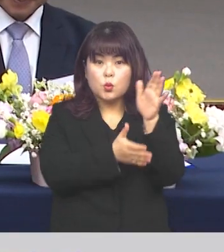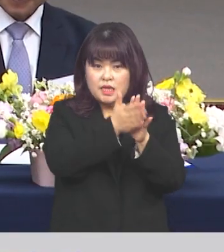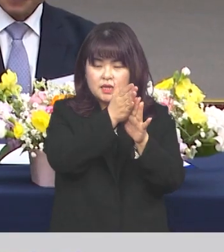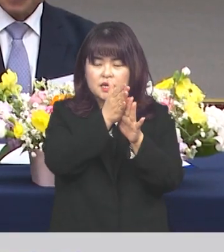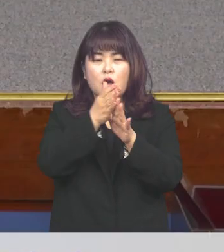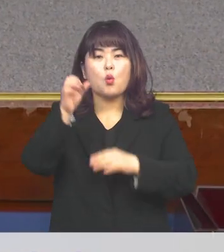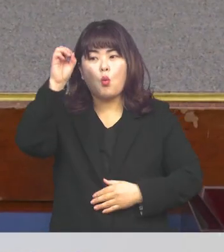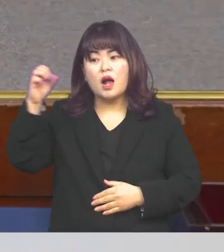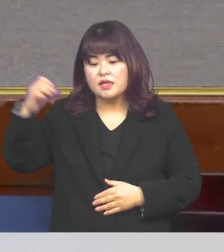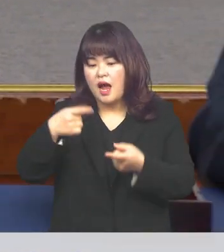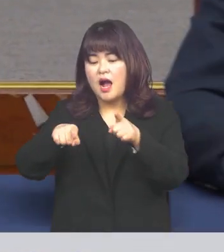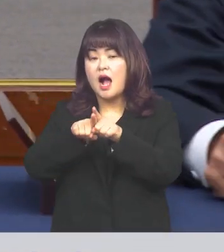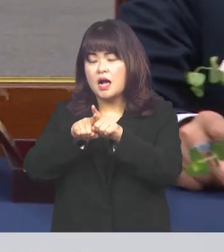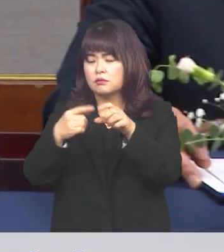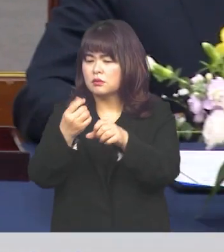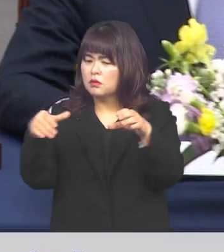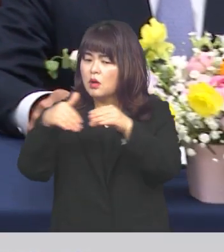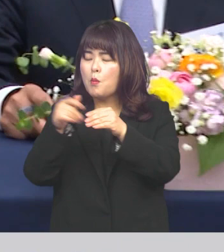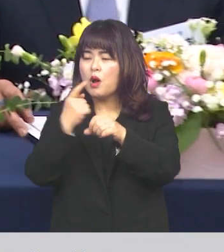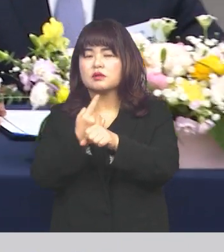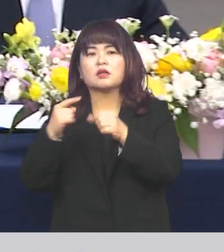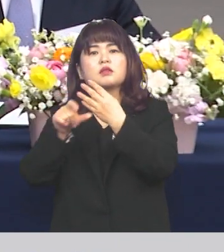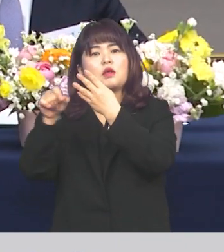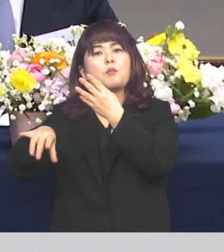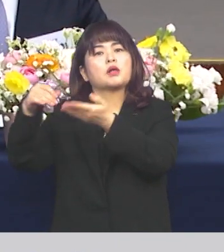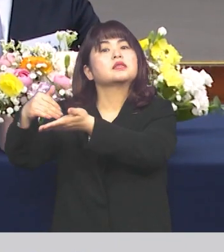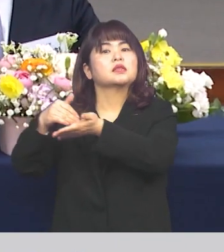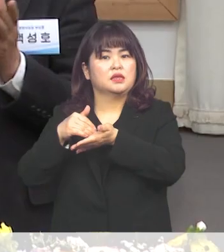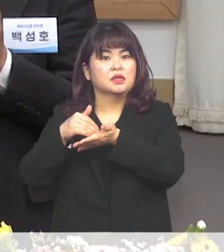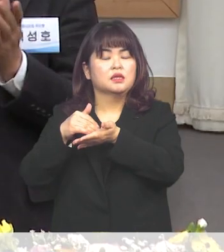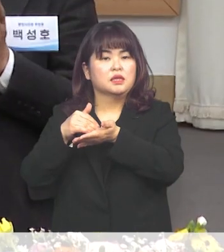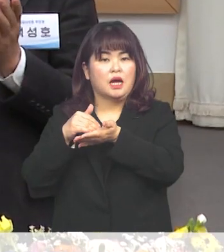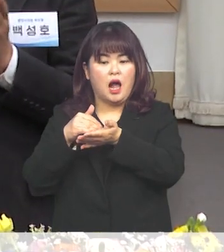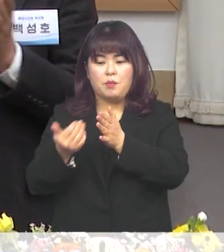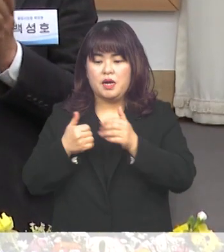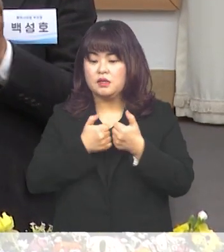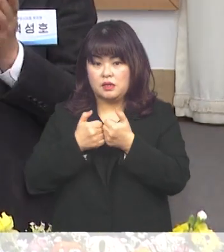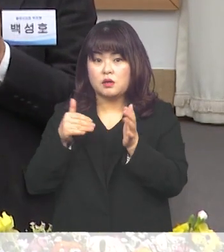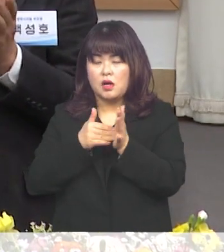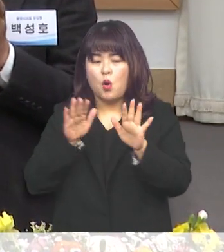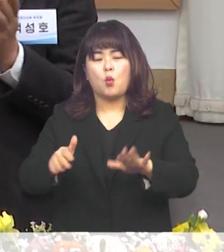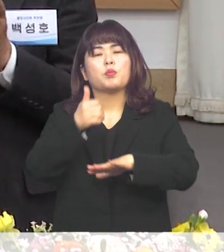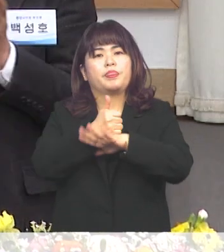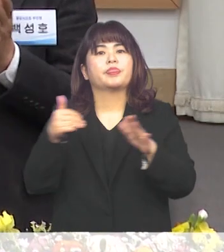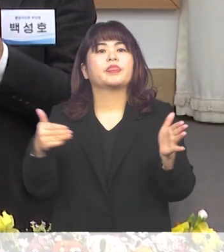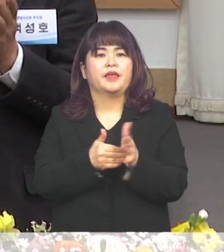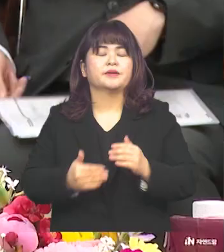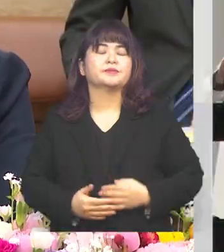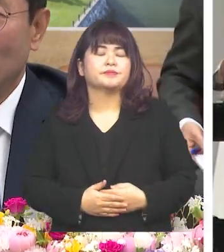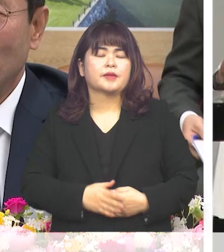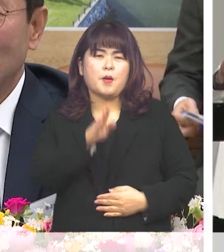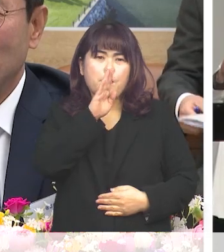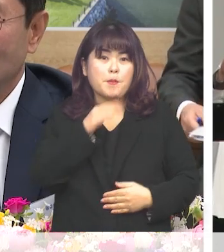광양의 자매결연 체결은 지난해 4월 광양시의 제안으로 시작됐으며 사전협의를 통해 최종 결정됐습니다. 오늘